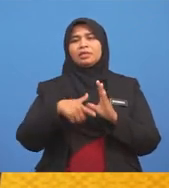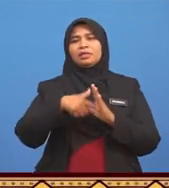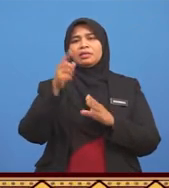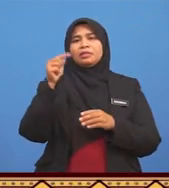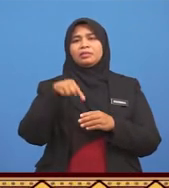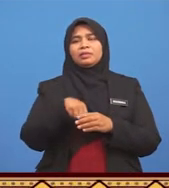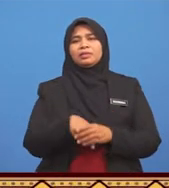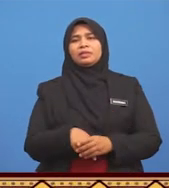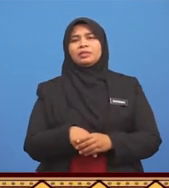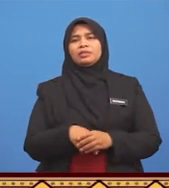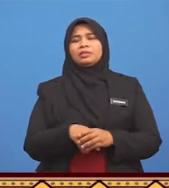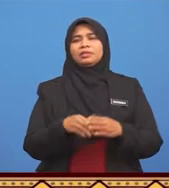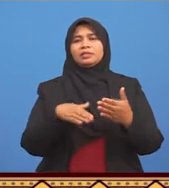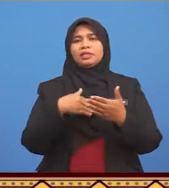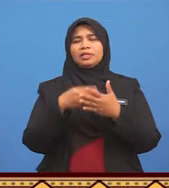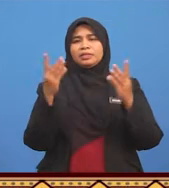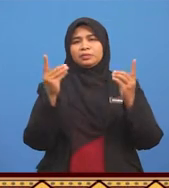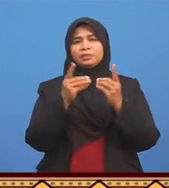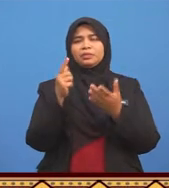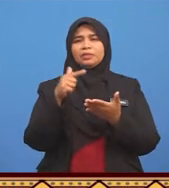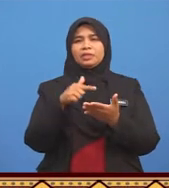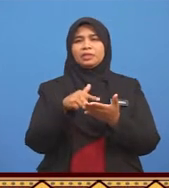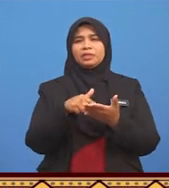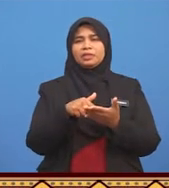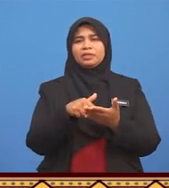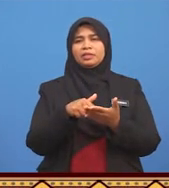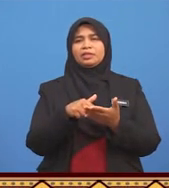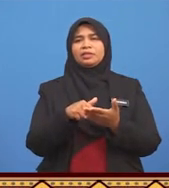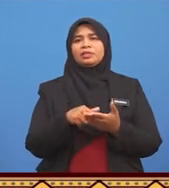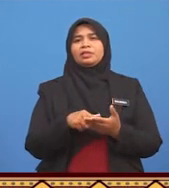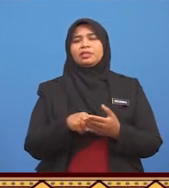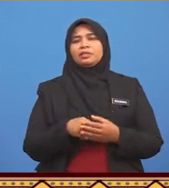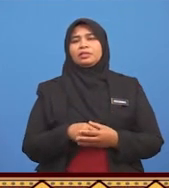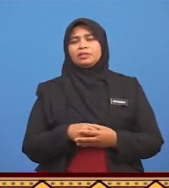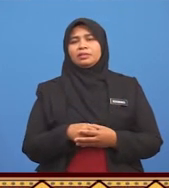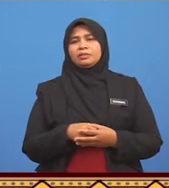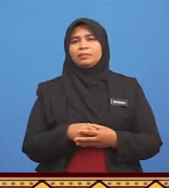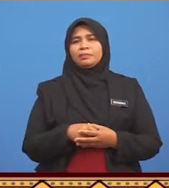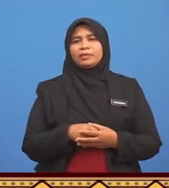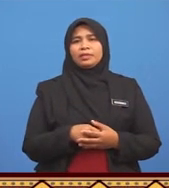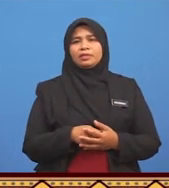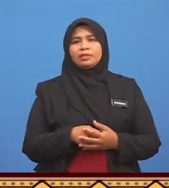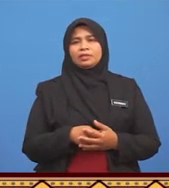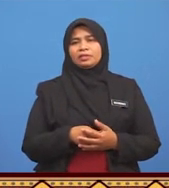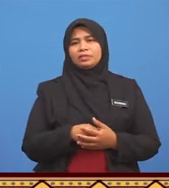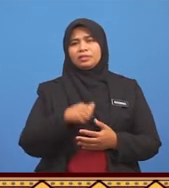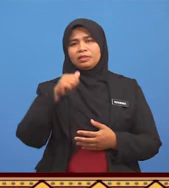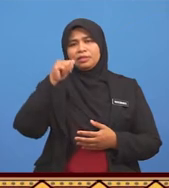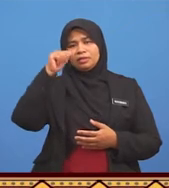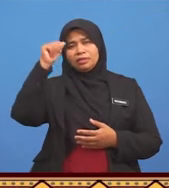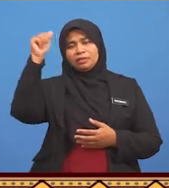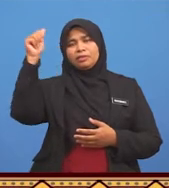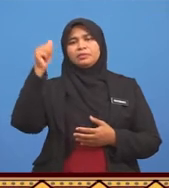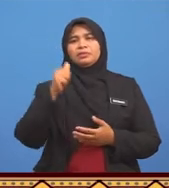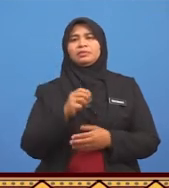mendalam. Sehingga berjumpa lagi pada kelas yang akan datang. Ilal liqa wa ma'assalama wa billahi